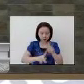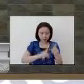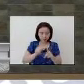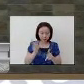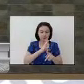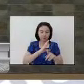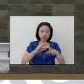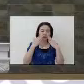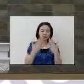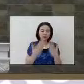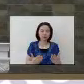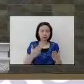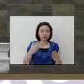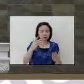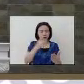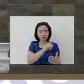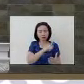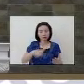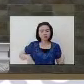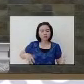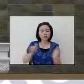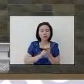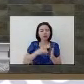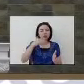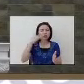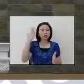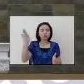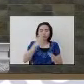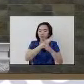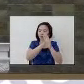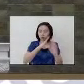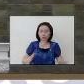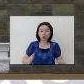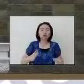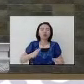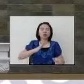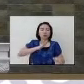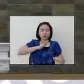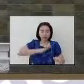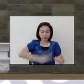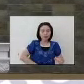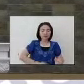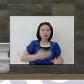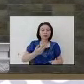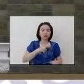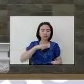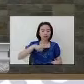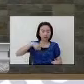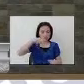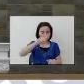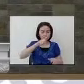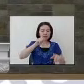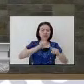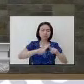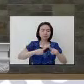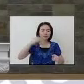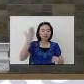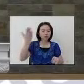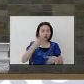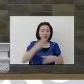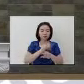Salamat po na hindi niyo po kami ginugutom. Sa halip, kami binubusog ninyo at pinalulusog po